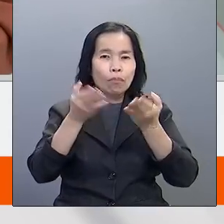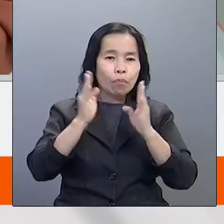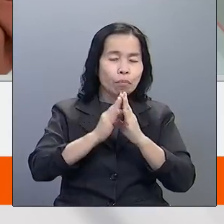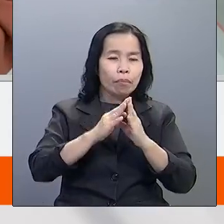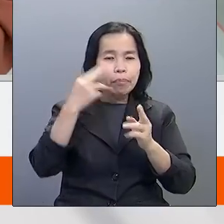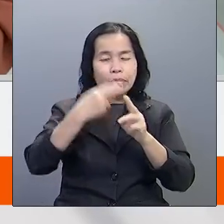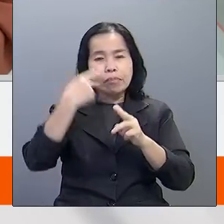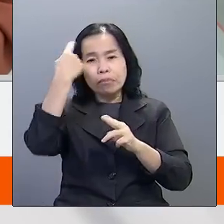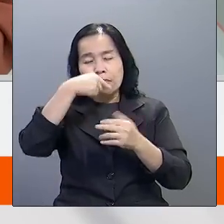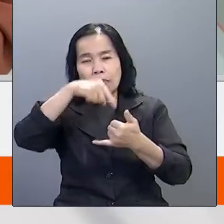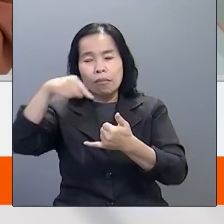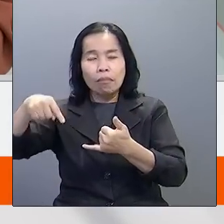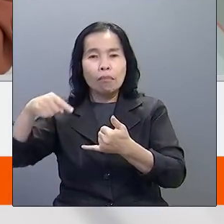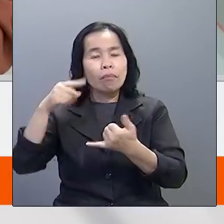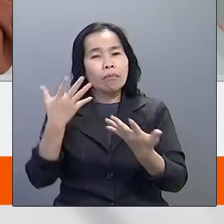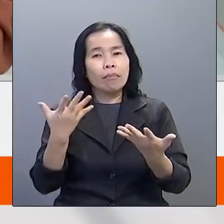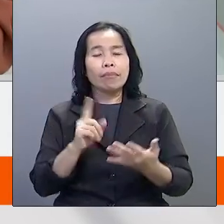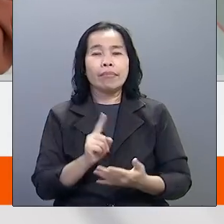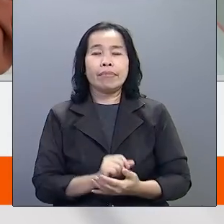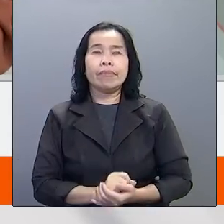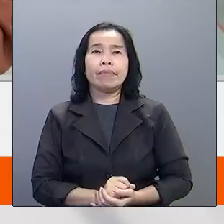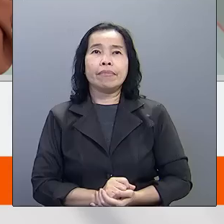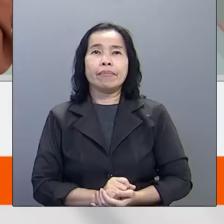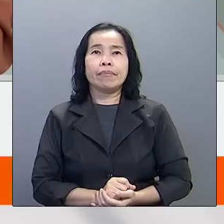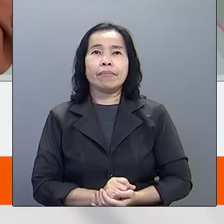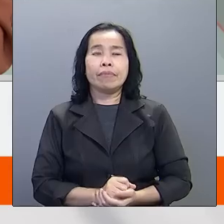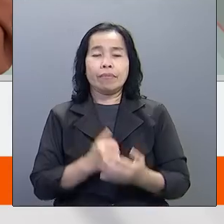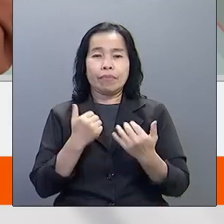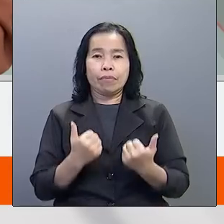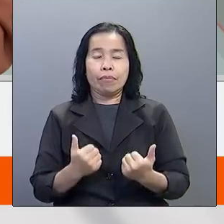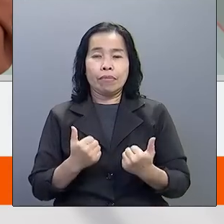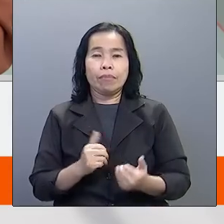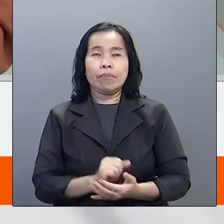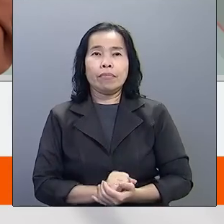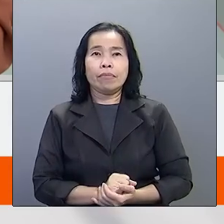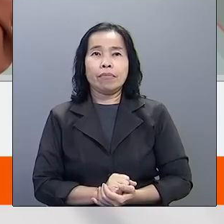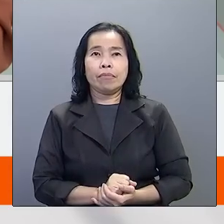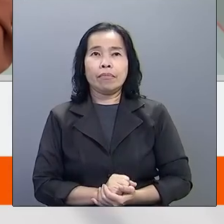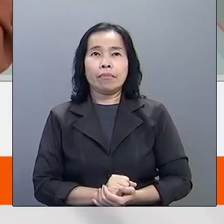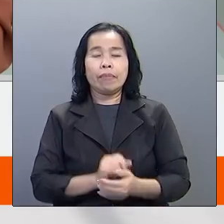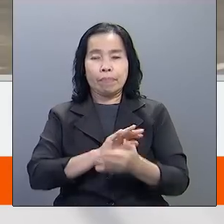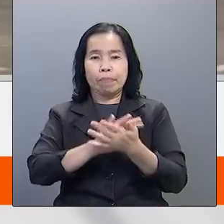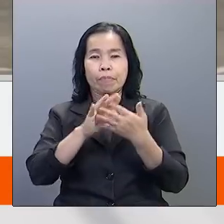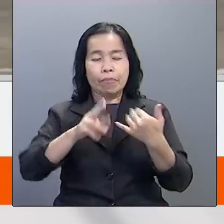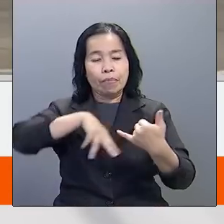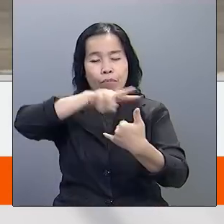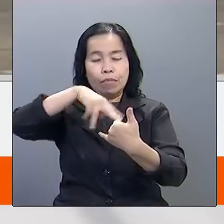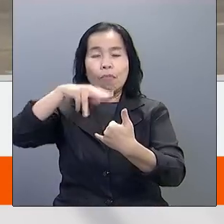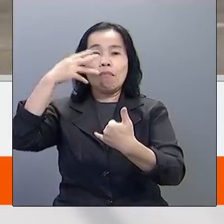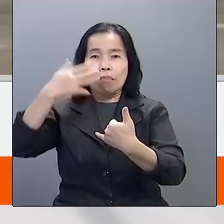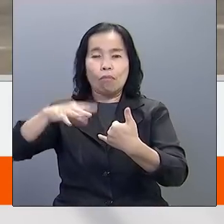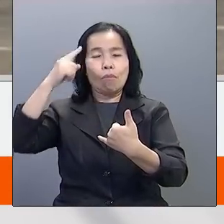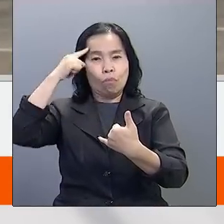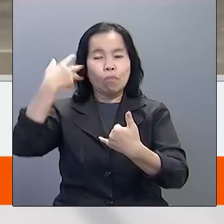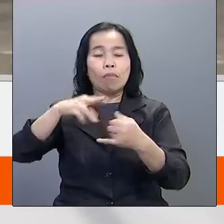ครัวรับทราบได้เร็วช้าแค่ไหนคะท่านคะ ตอนนี้เราได้พิสูจน์อัตลักษณ์แล้วนะครับแล้วก็ได้